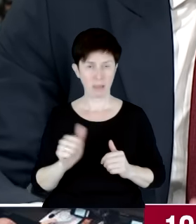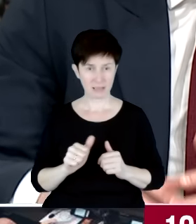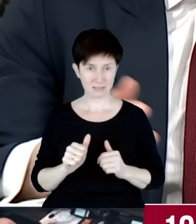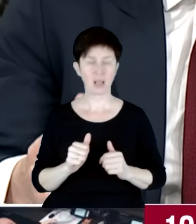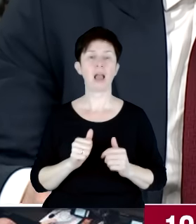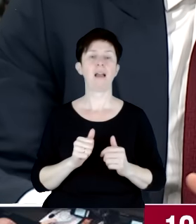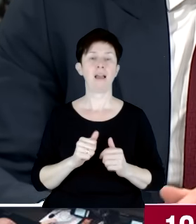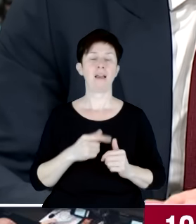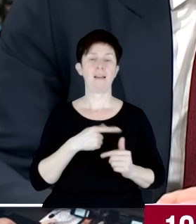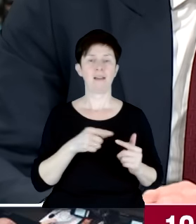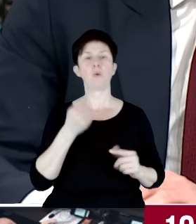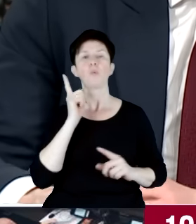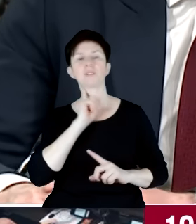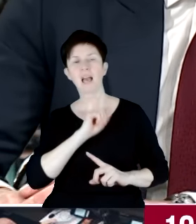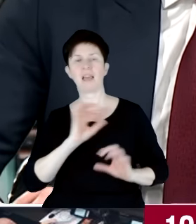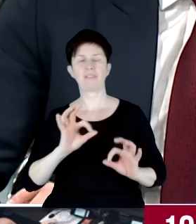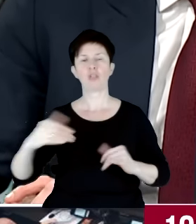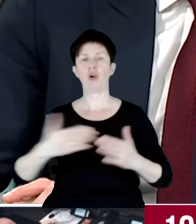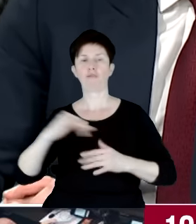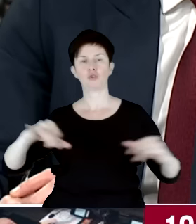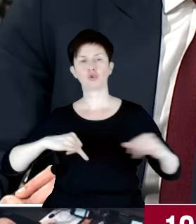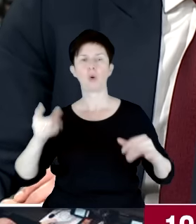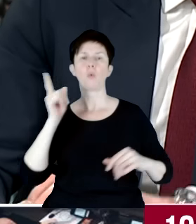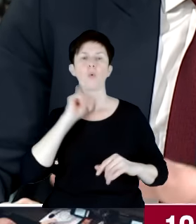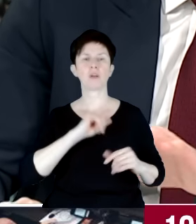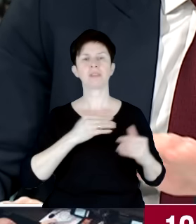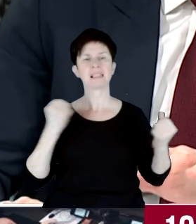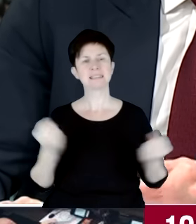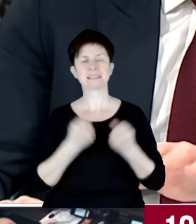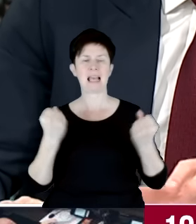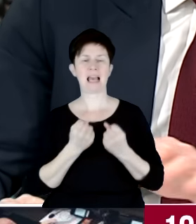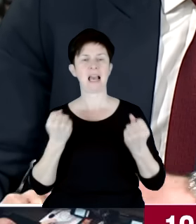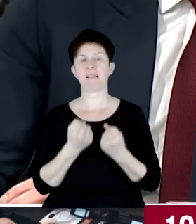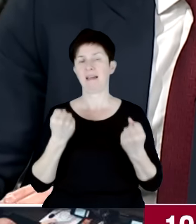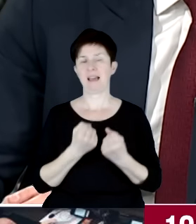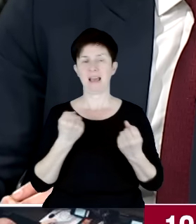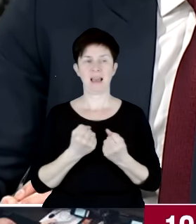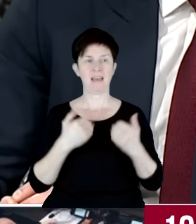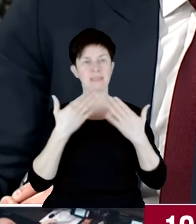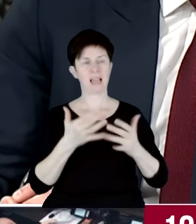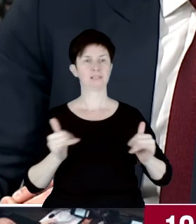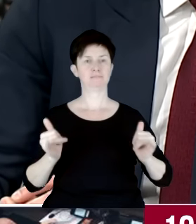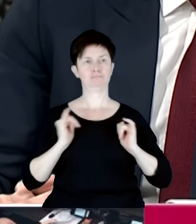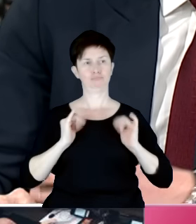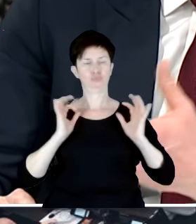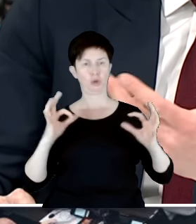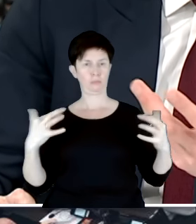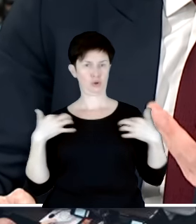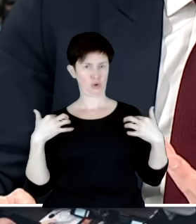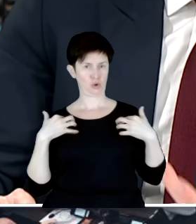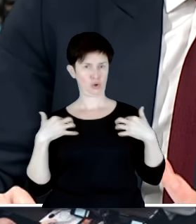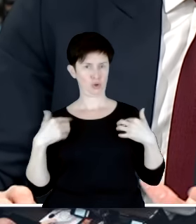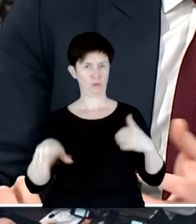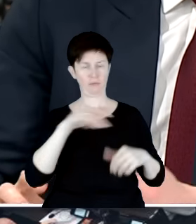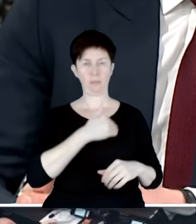będzie udawał, przynajmniej przed opinią publiczną, że stara się zapewnić komfortowy poziom życia naszym rodakom. Ale przecież jeszcze